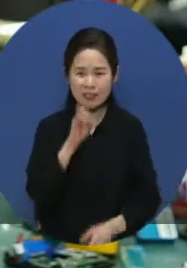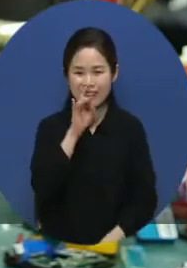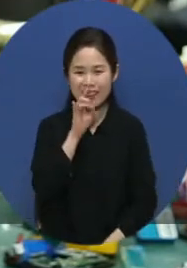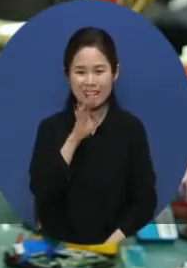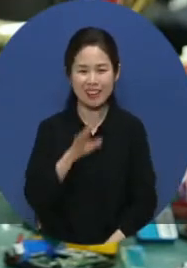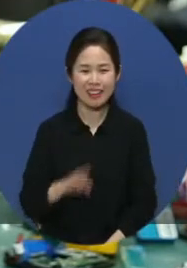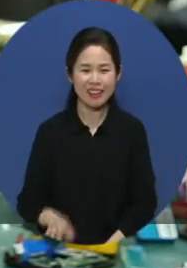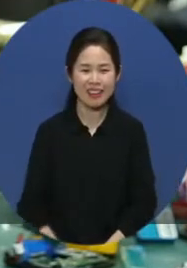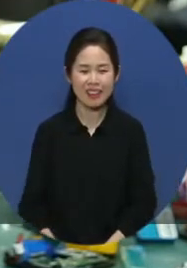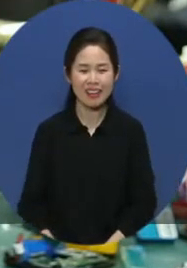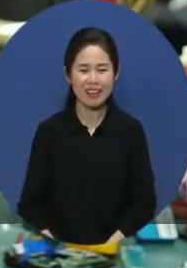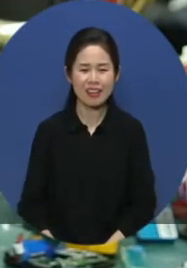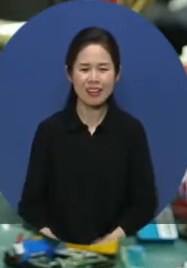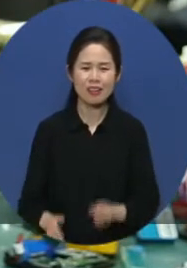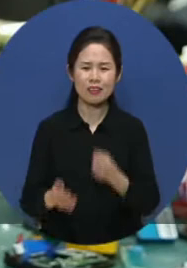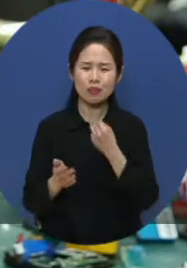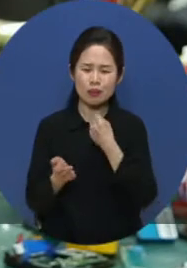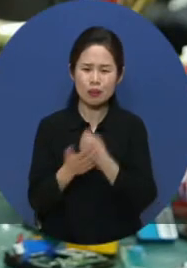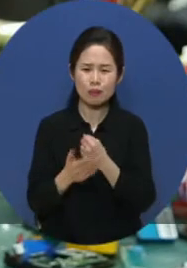그러다 보니까 이제